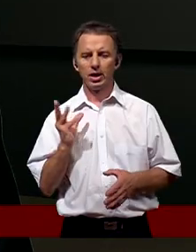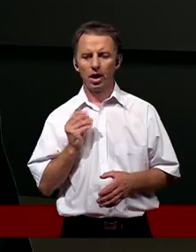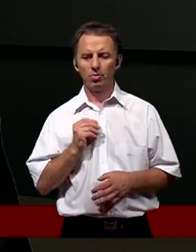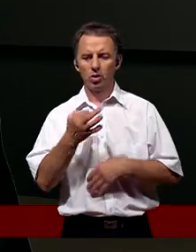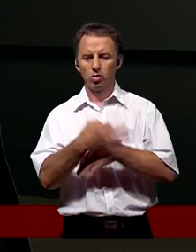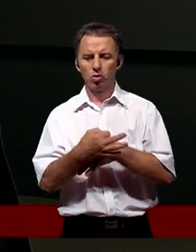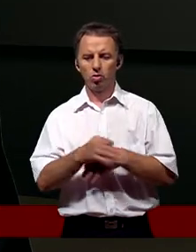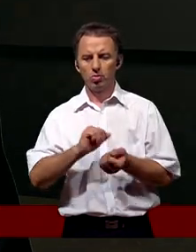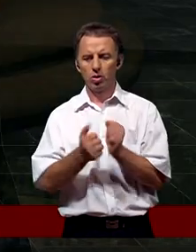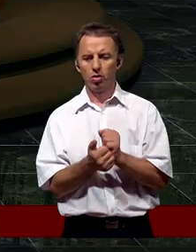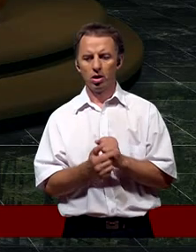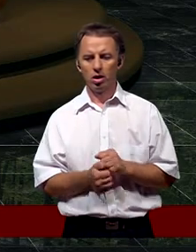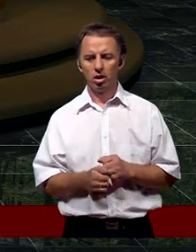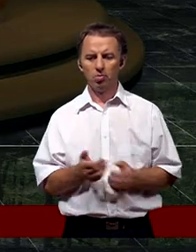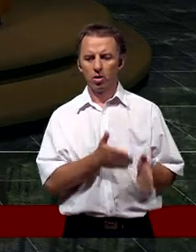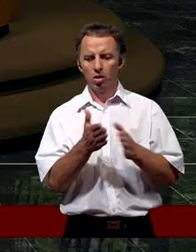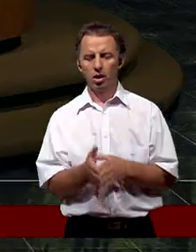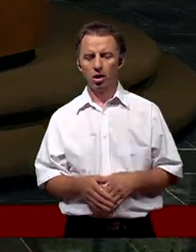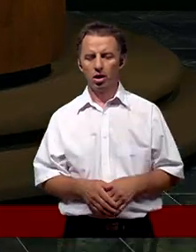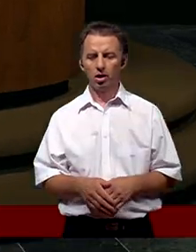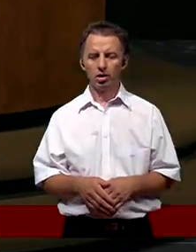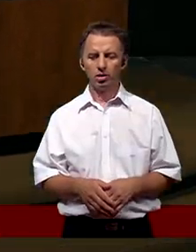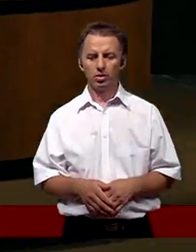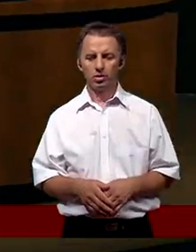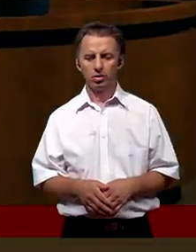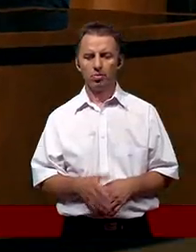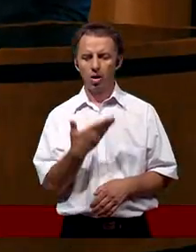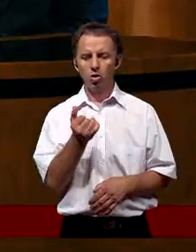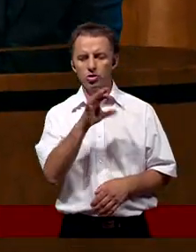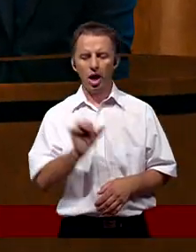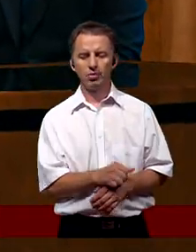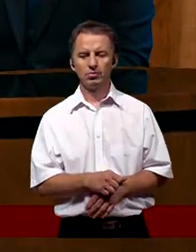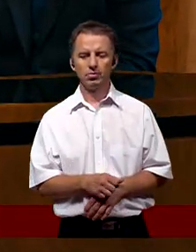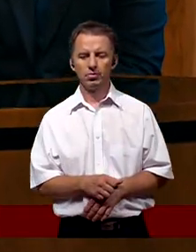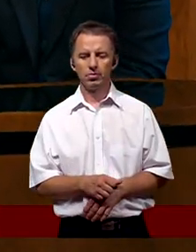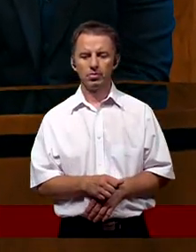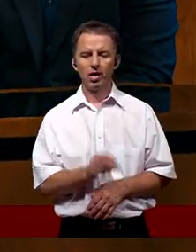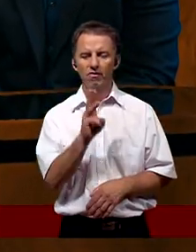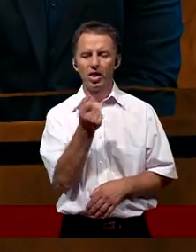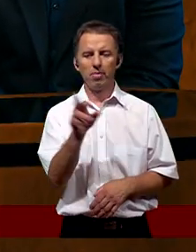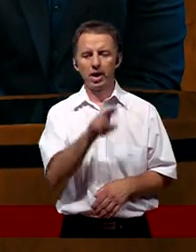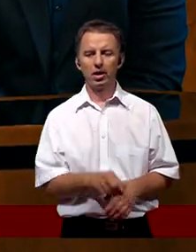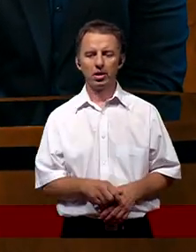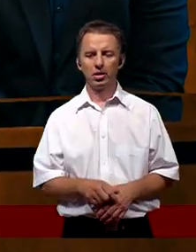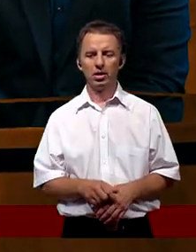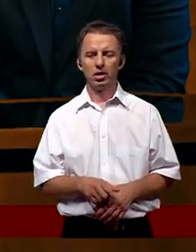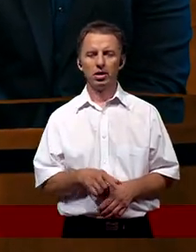Ze mną w studiu są po kolei Małgosia,